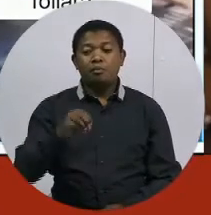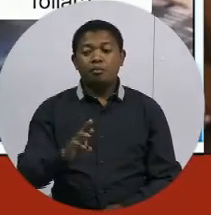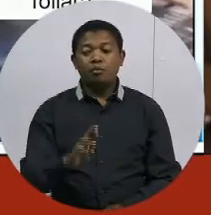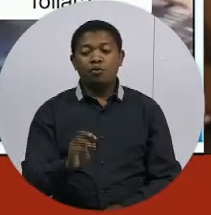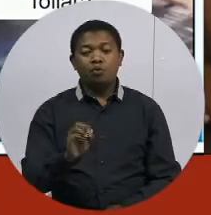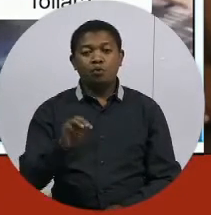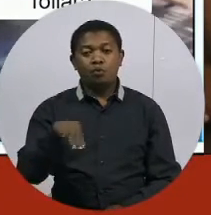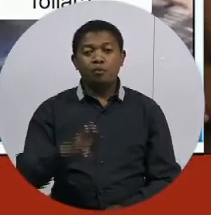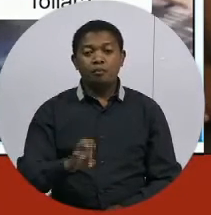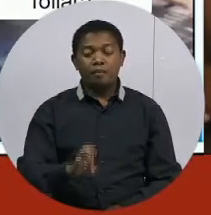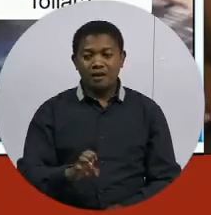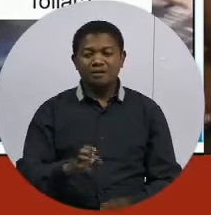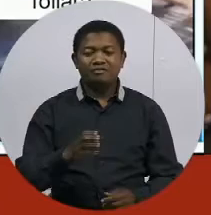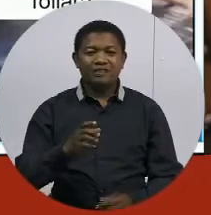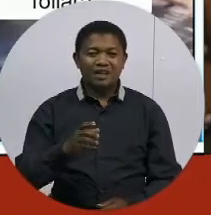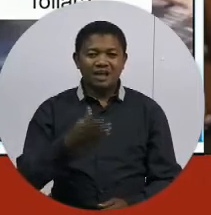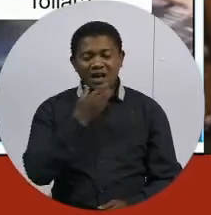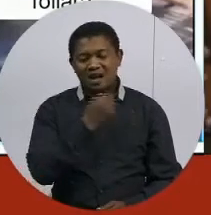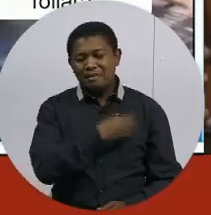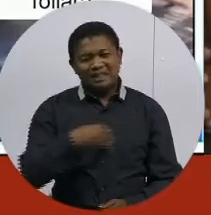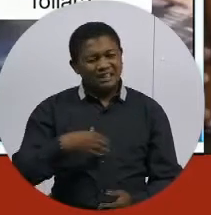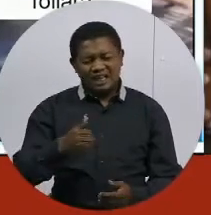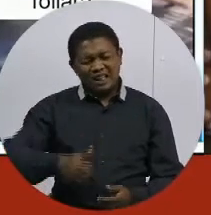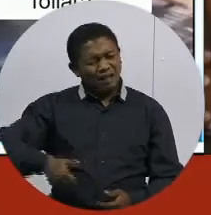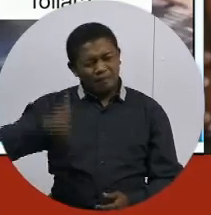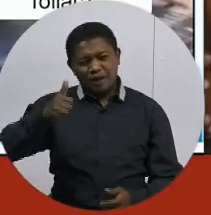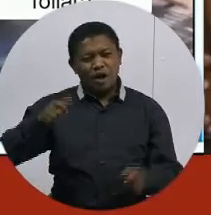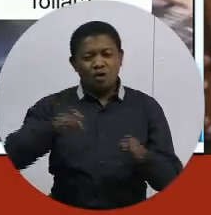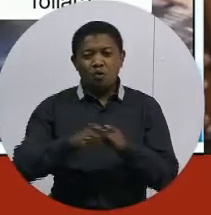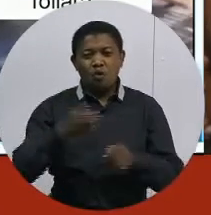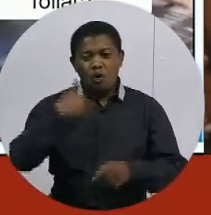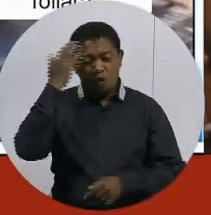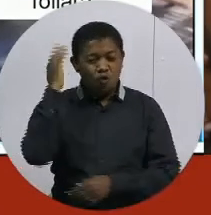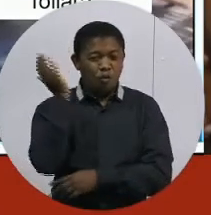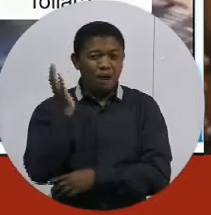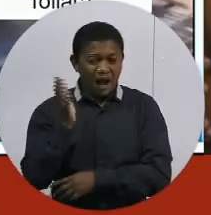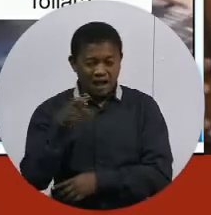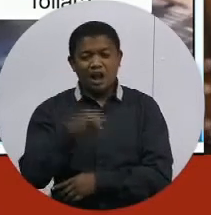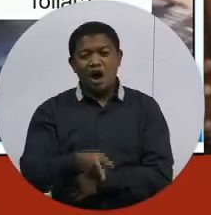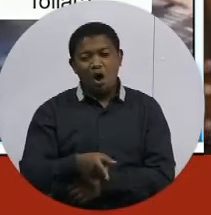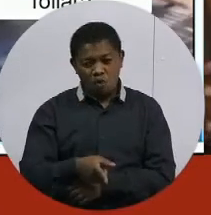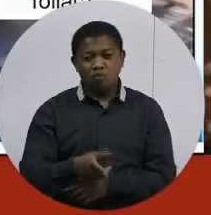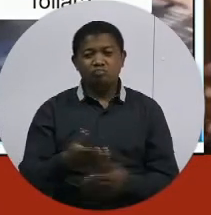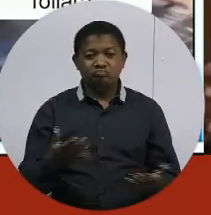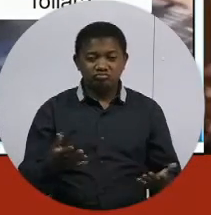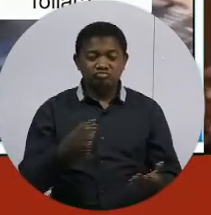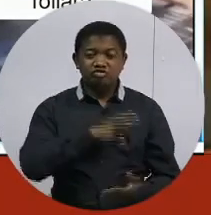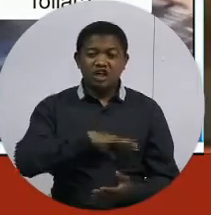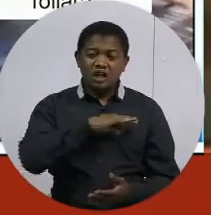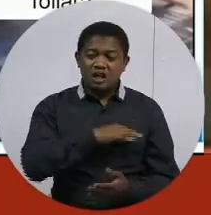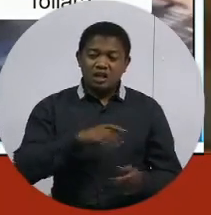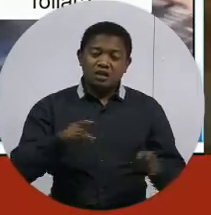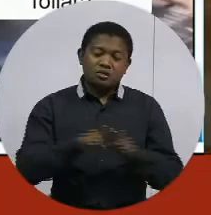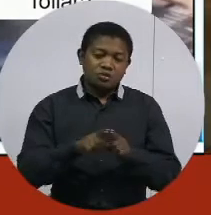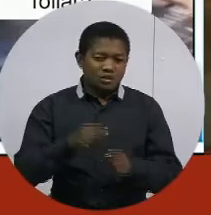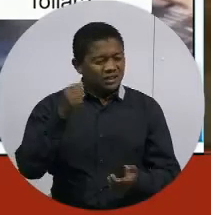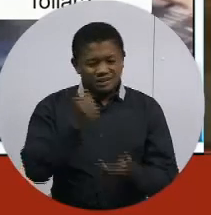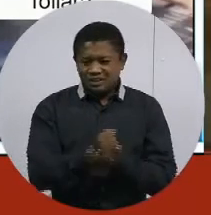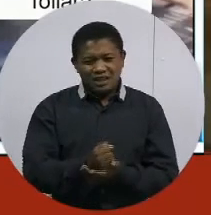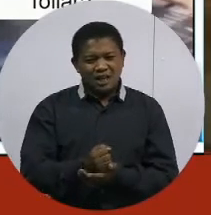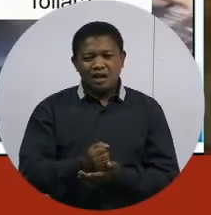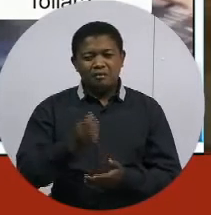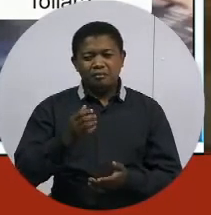be olomanga am-pirenena mpanoro lalan-kahavelo koa